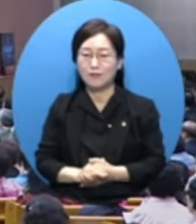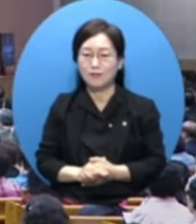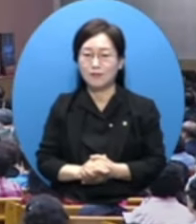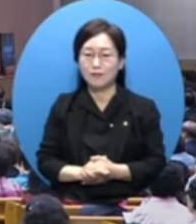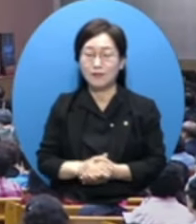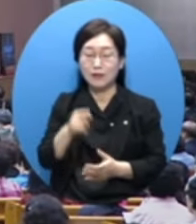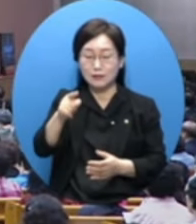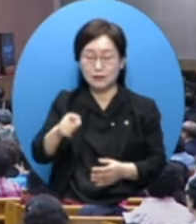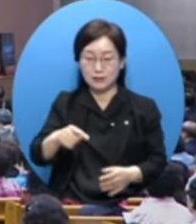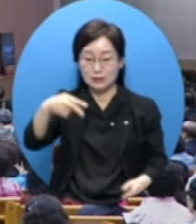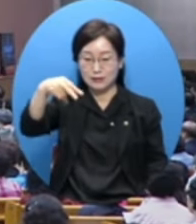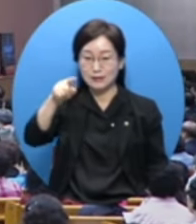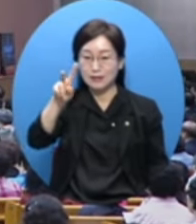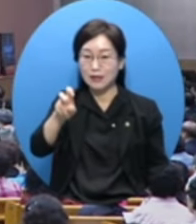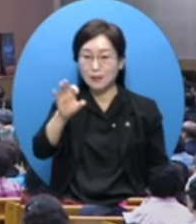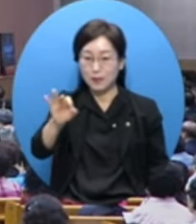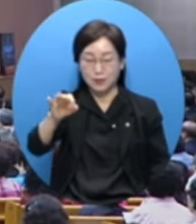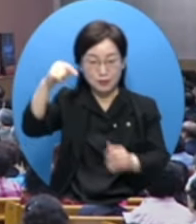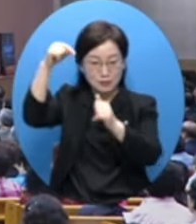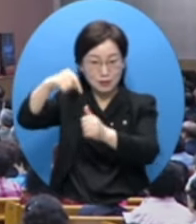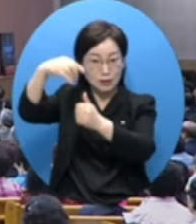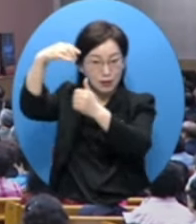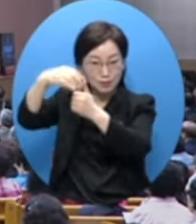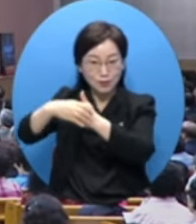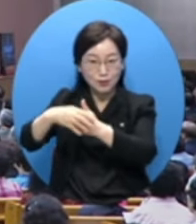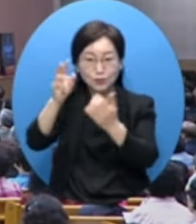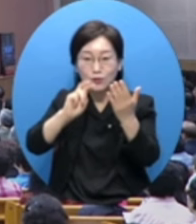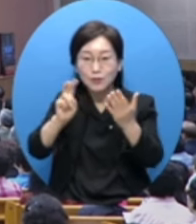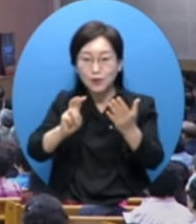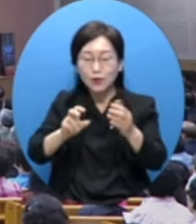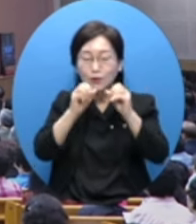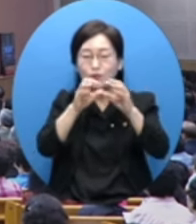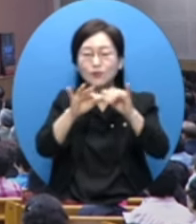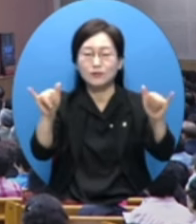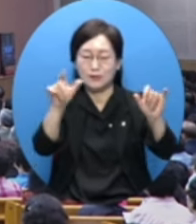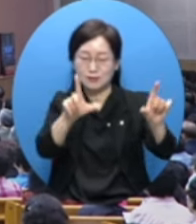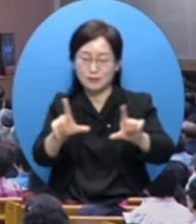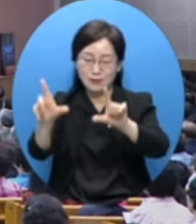이 사명이라고 하는 곡은 선교사들의 삶을 보여준